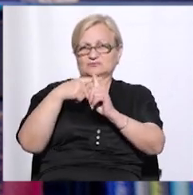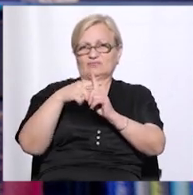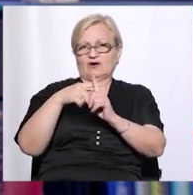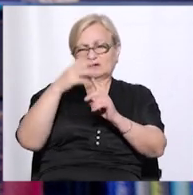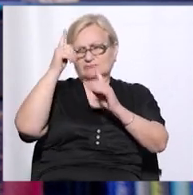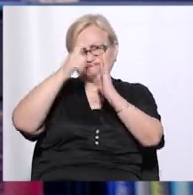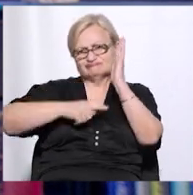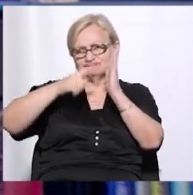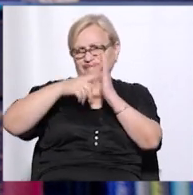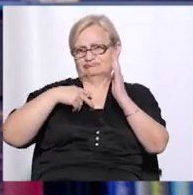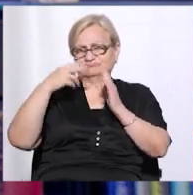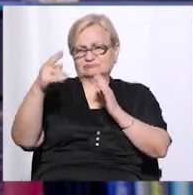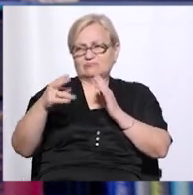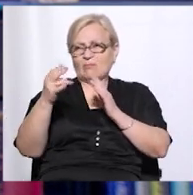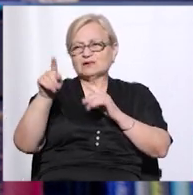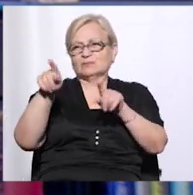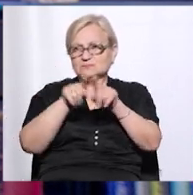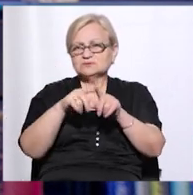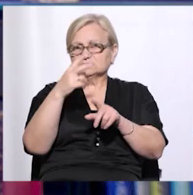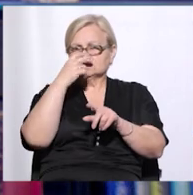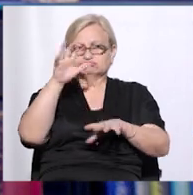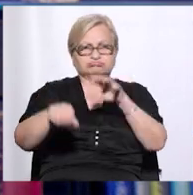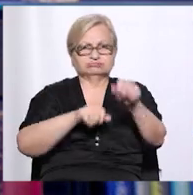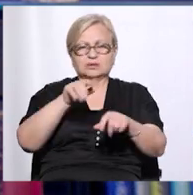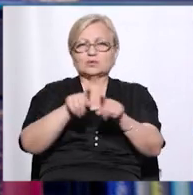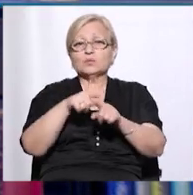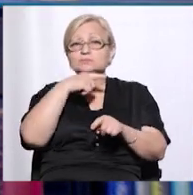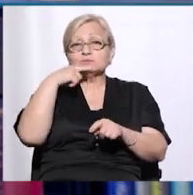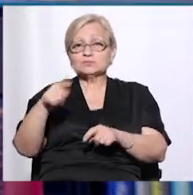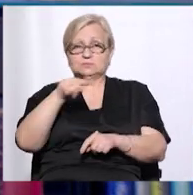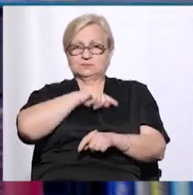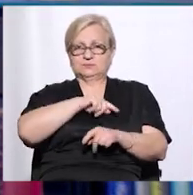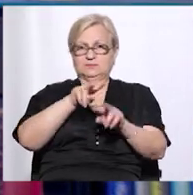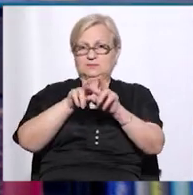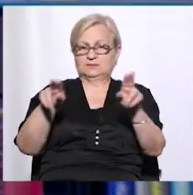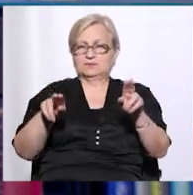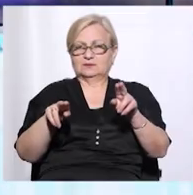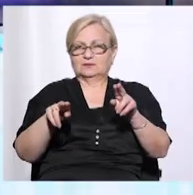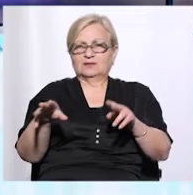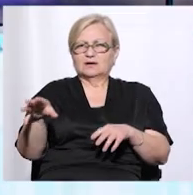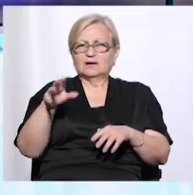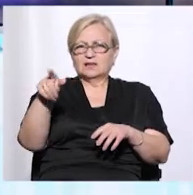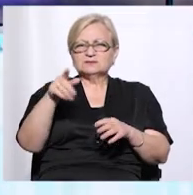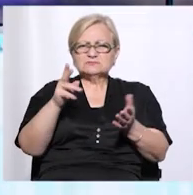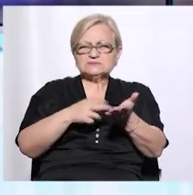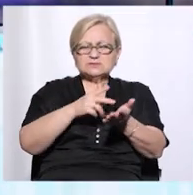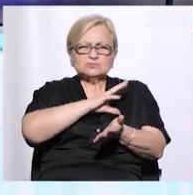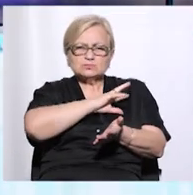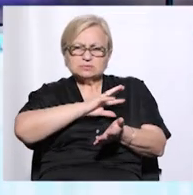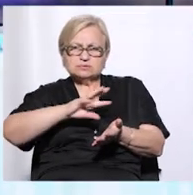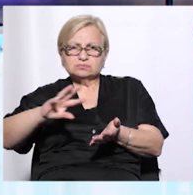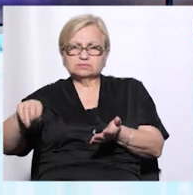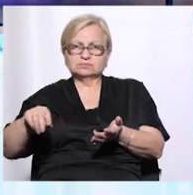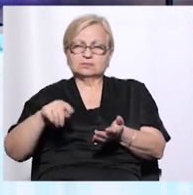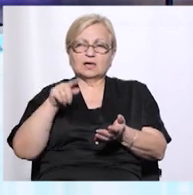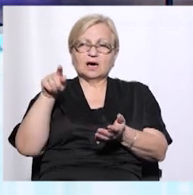თავისი ზრახვები მანაც აისრულა, ისევე როგორც მეფის რუსეთმა. თქვენ გახსოვთ, მთელ რომანს ლეიტმოტივად გაზდევს, როგორ